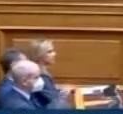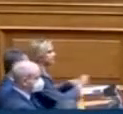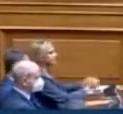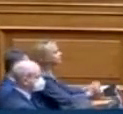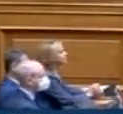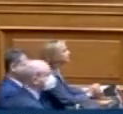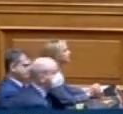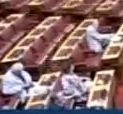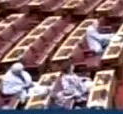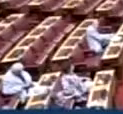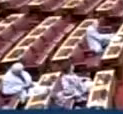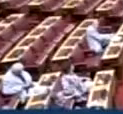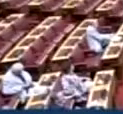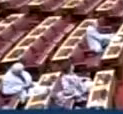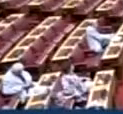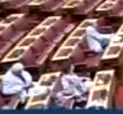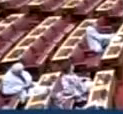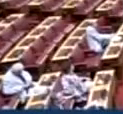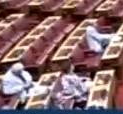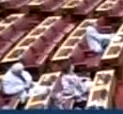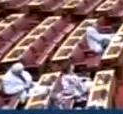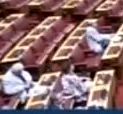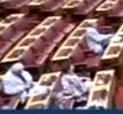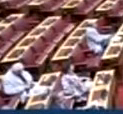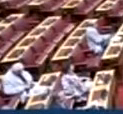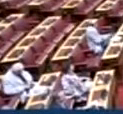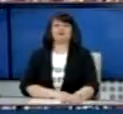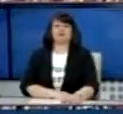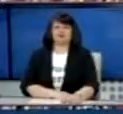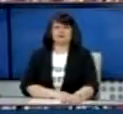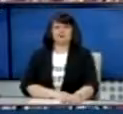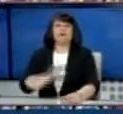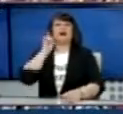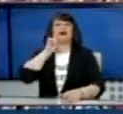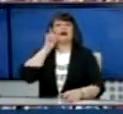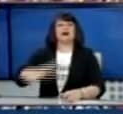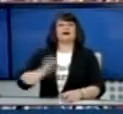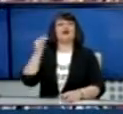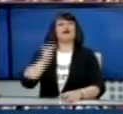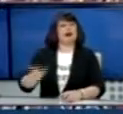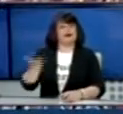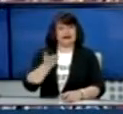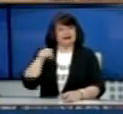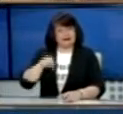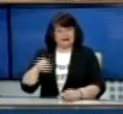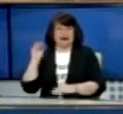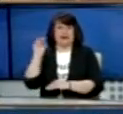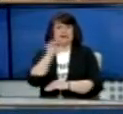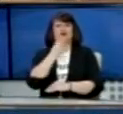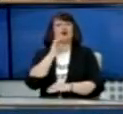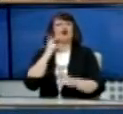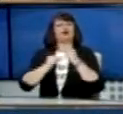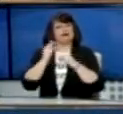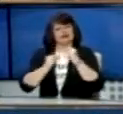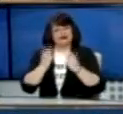σας, καλησπέρα στους τηλεθεατές. Σας ευχαριστούμε πολύ και θέλω να ξεκινήσω την συζήτησή μας, καθώς μας απομένουν